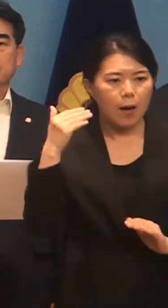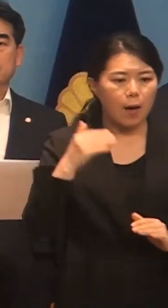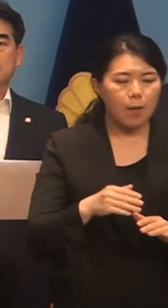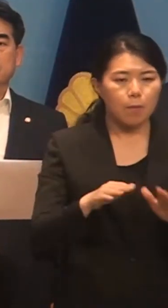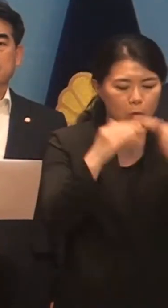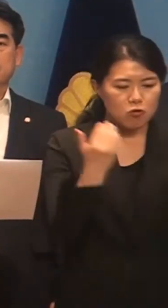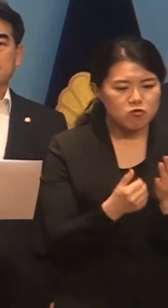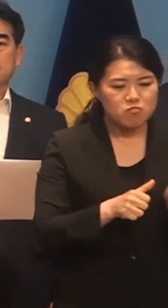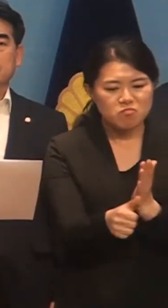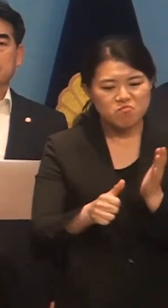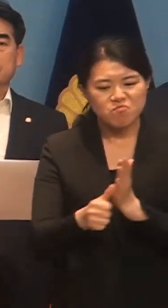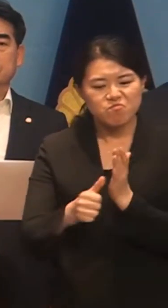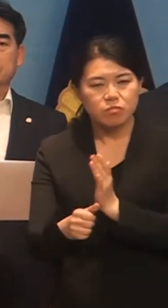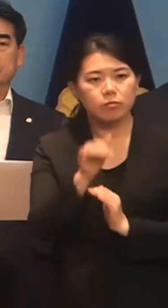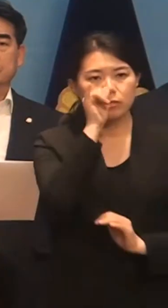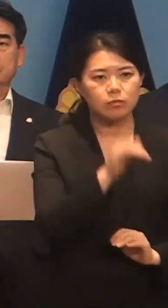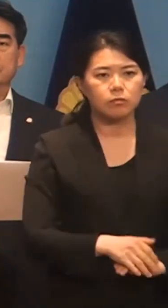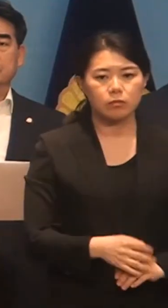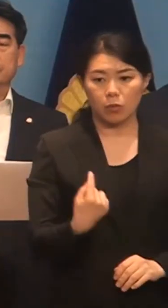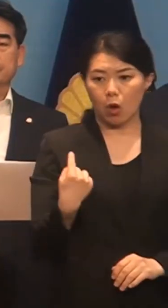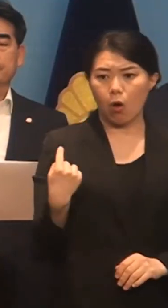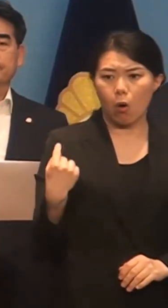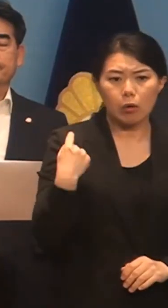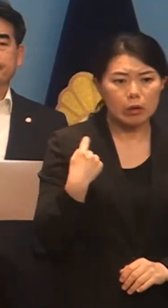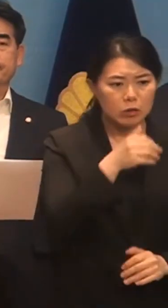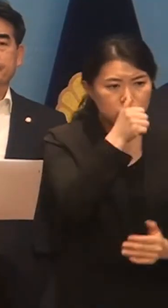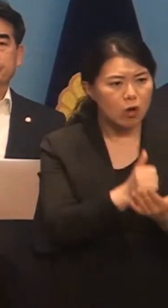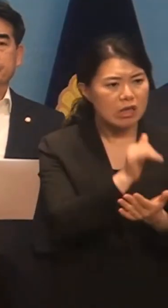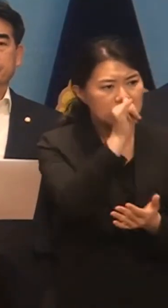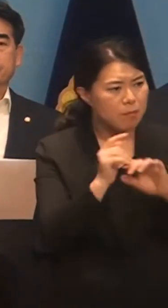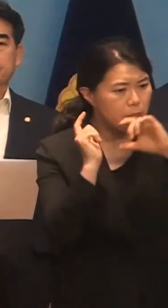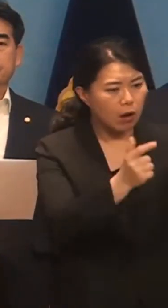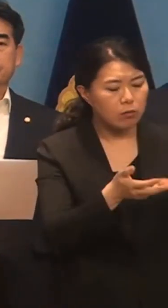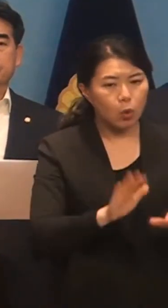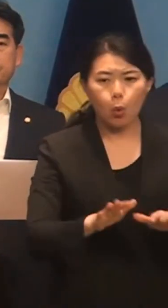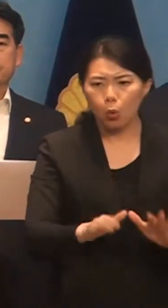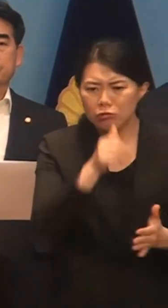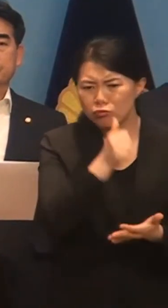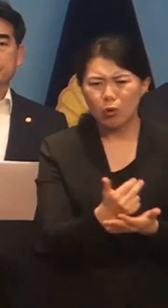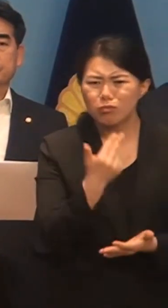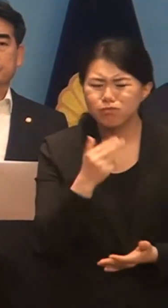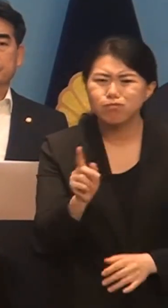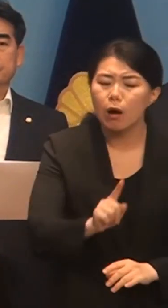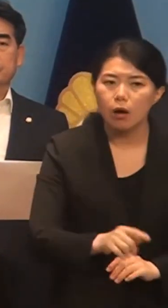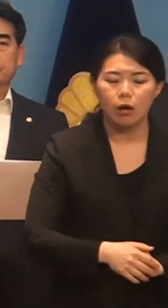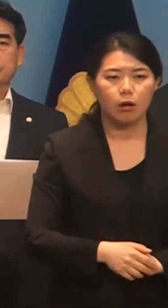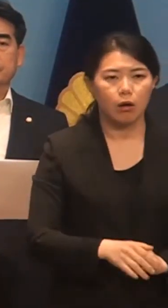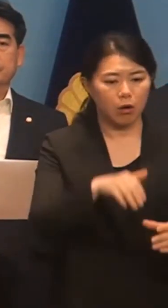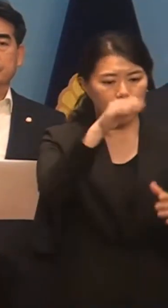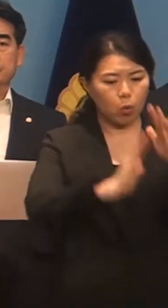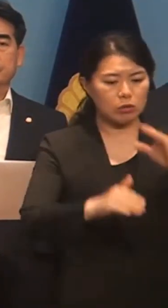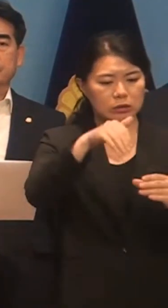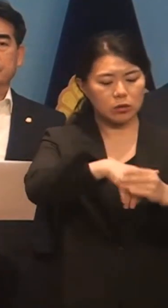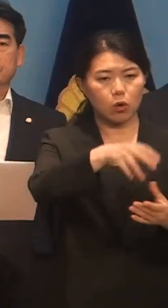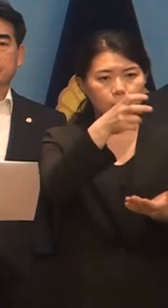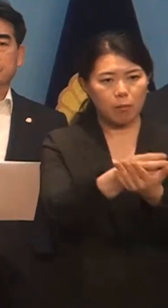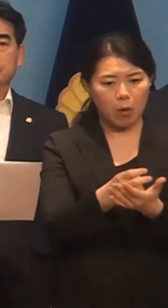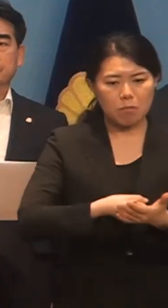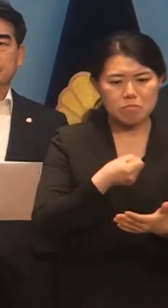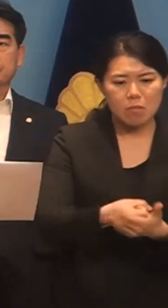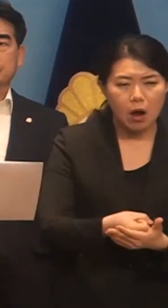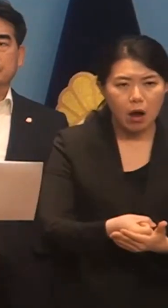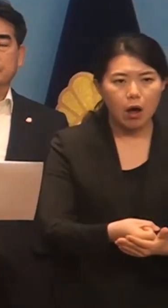쓸어버리고 있습니다. 어제까지 유죄가 오늘은 무죄입니다. 오늘 공직선거법 강행